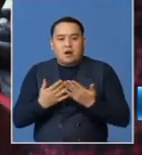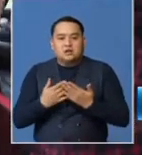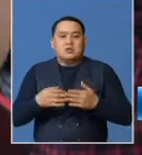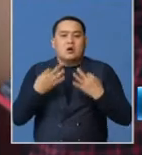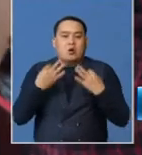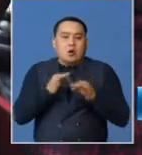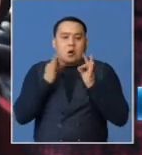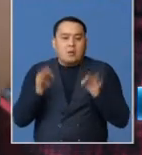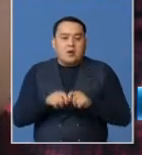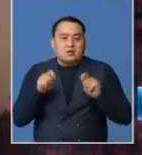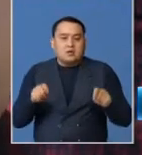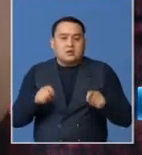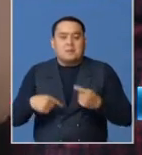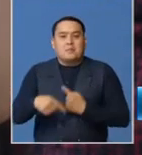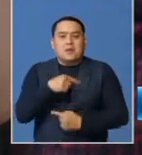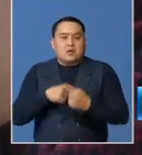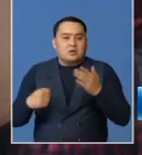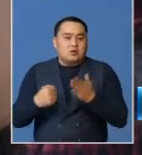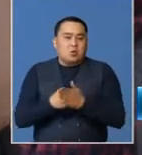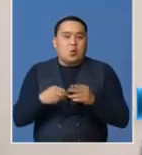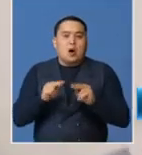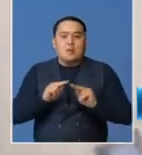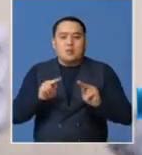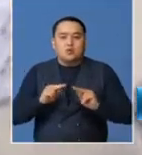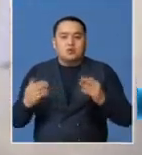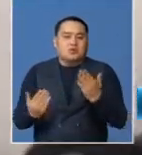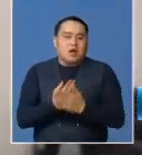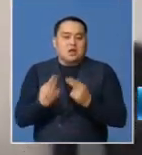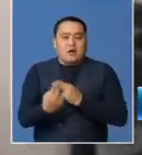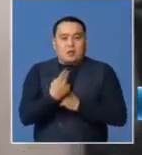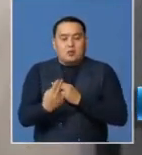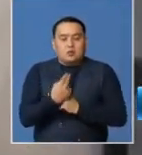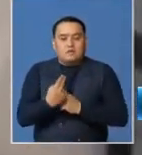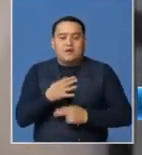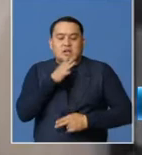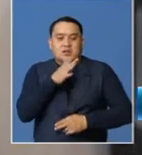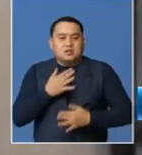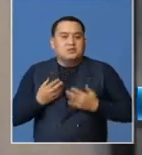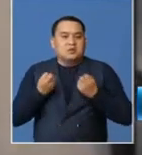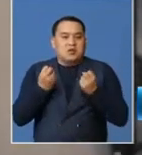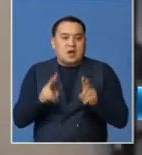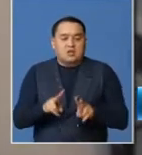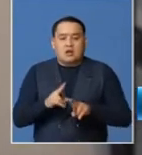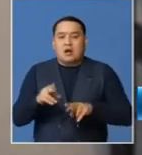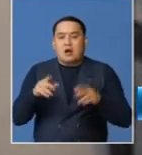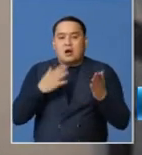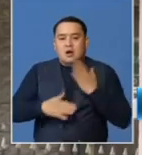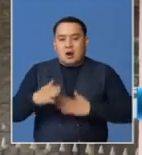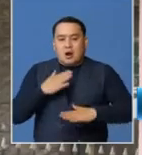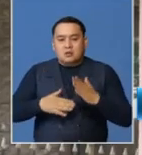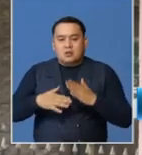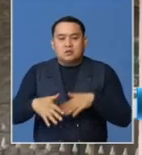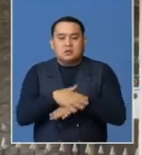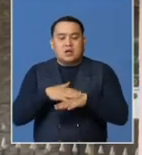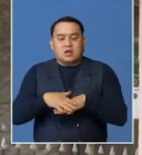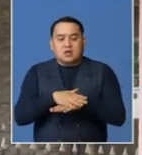варианты от открытия своего бизнеса до обучения и переобучения востребованных специальностям, особенно рады жители